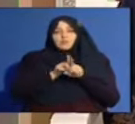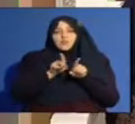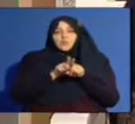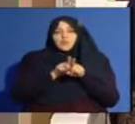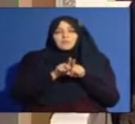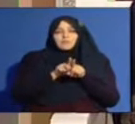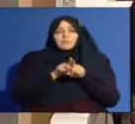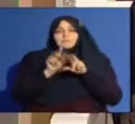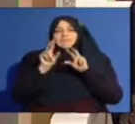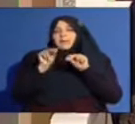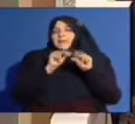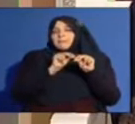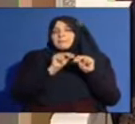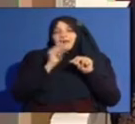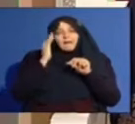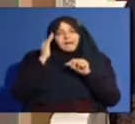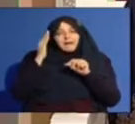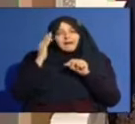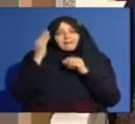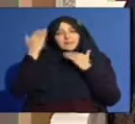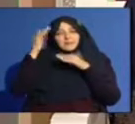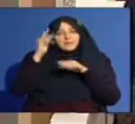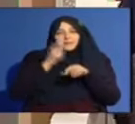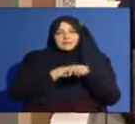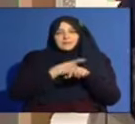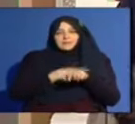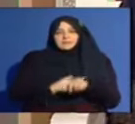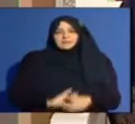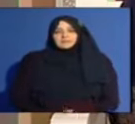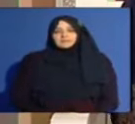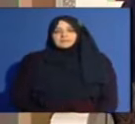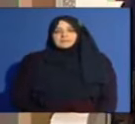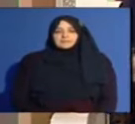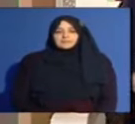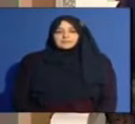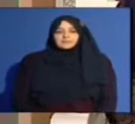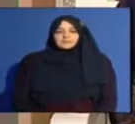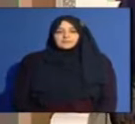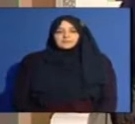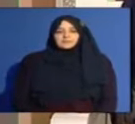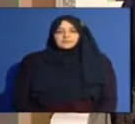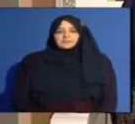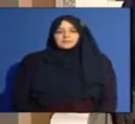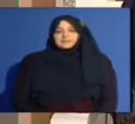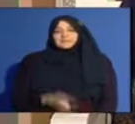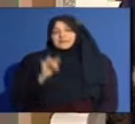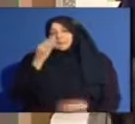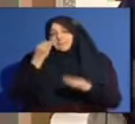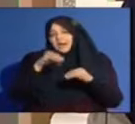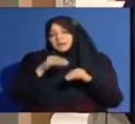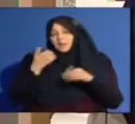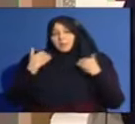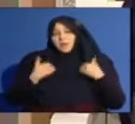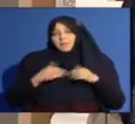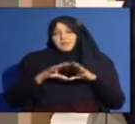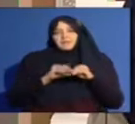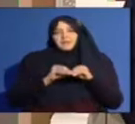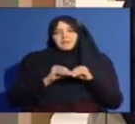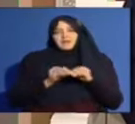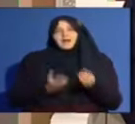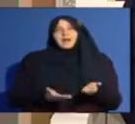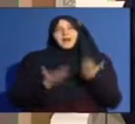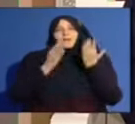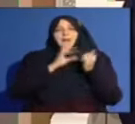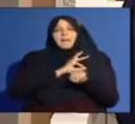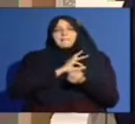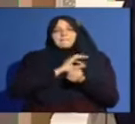لمن هم في ديار الغربة وفقدوا الوالد أو الوالدة أو الأخ. اللهم ارحم